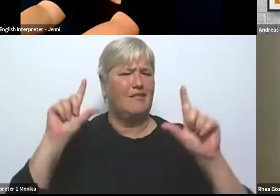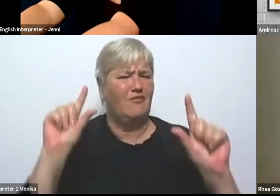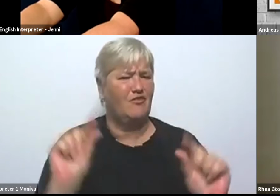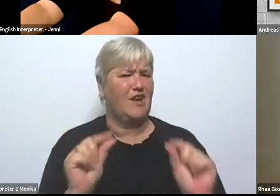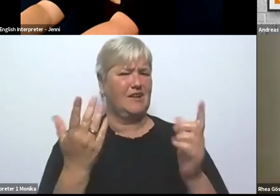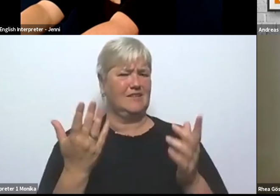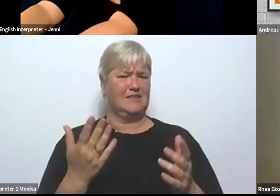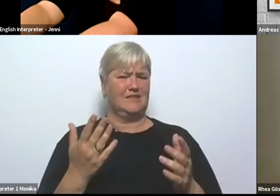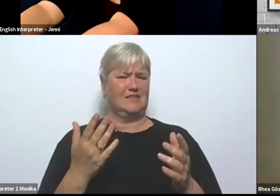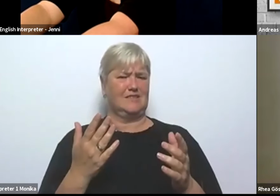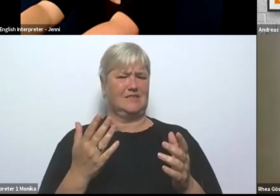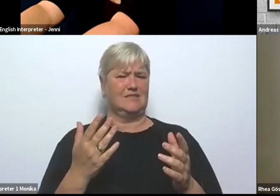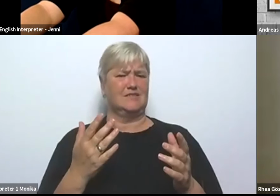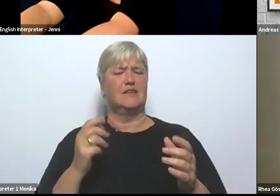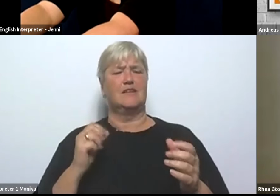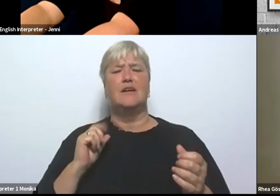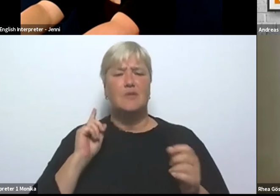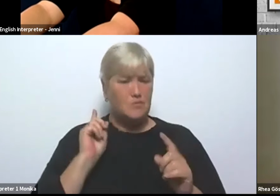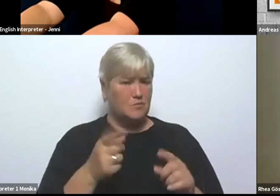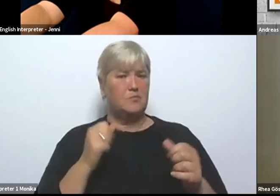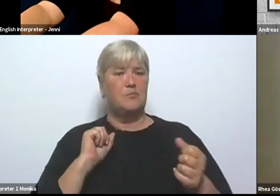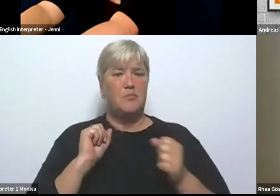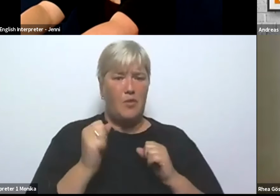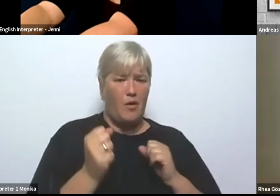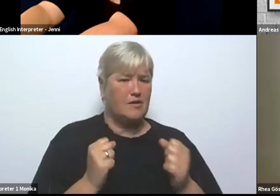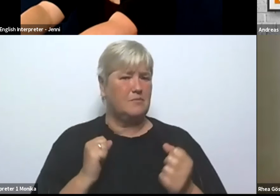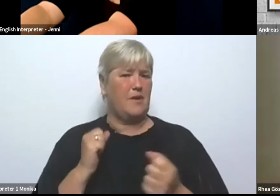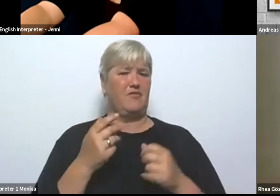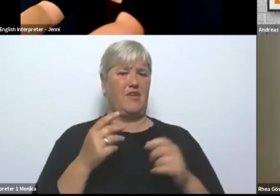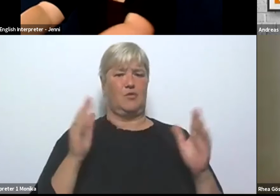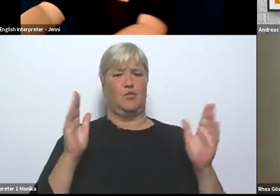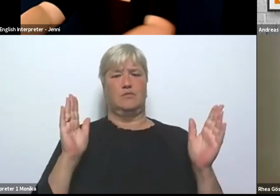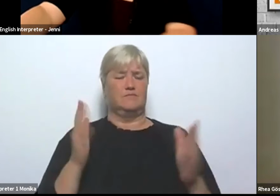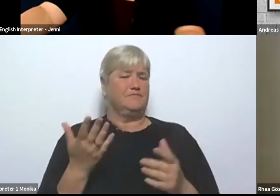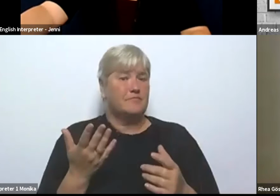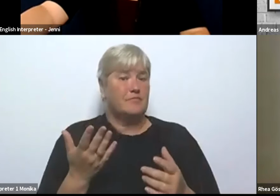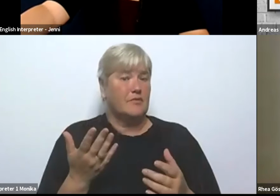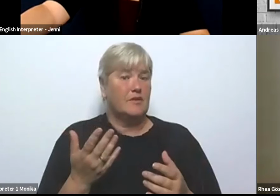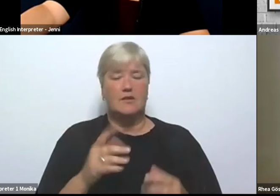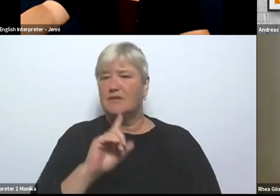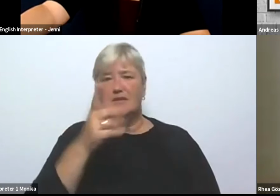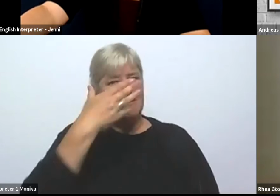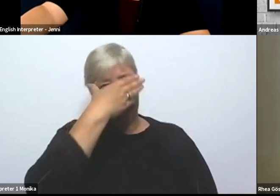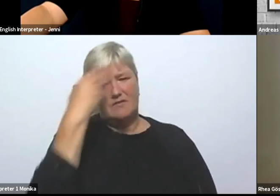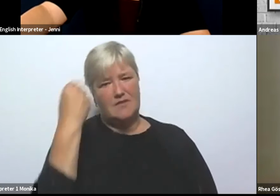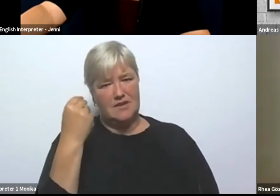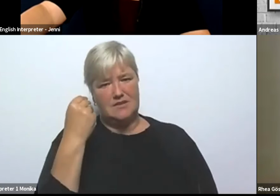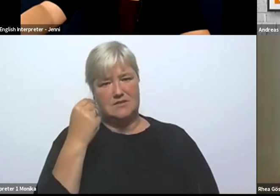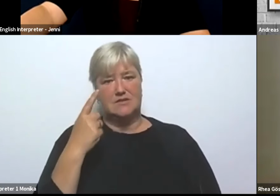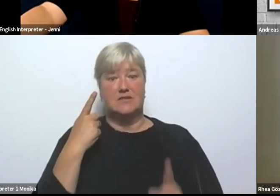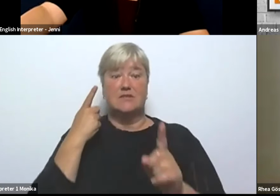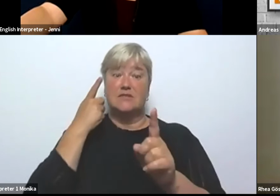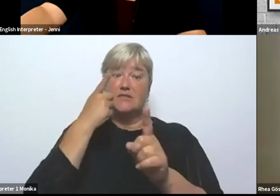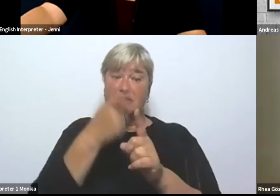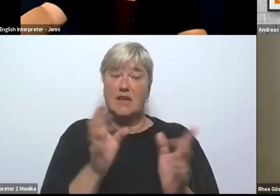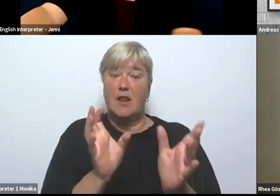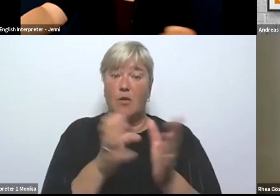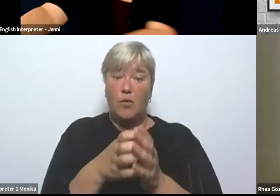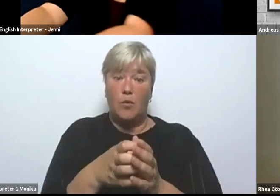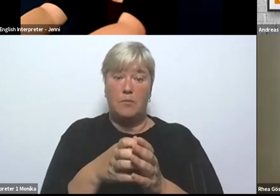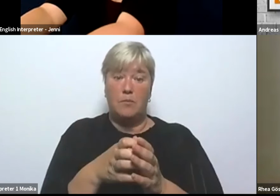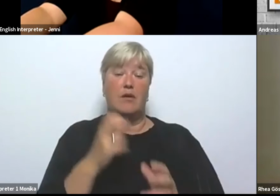auch kognitive Einschränkungen haben und das auch multiple. Das heißt, vergessen Sie nicht die Zielgruppe der älteren Menschen. Schauen Sie